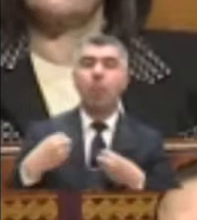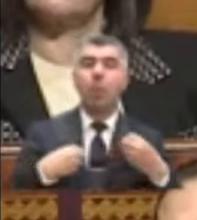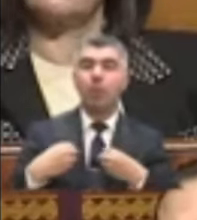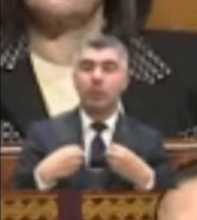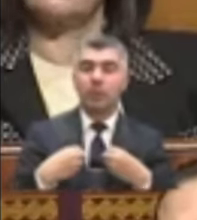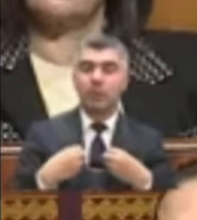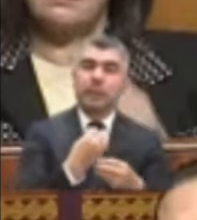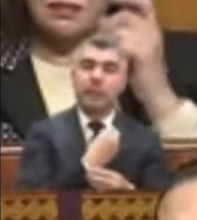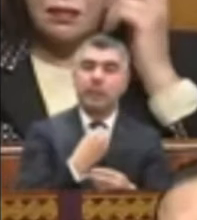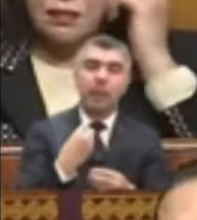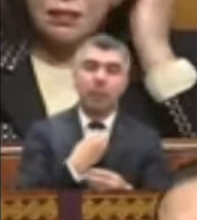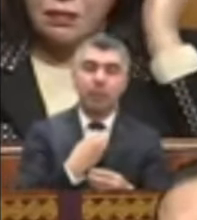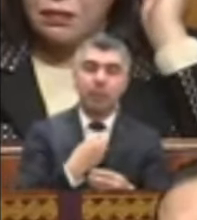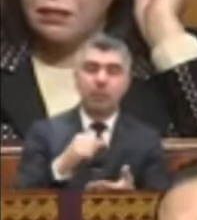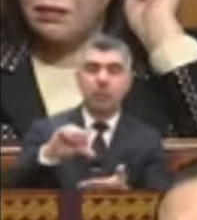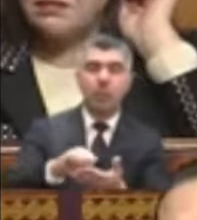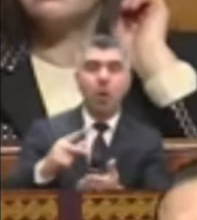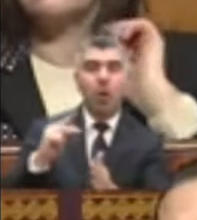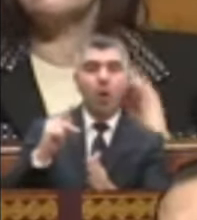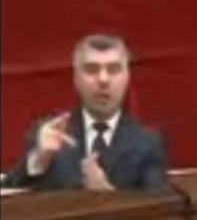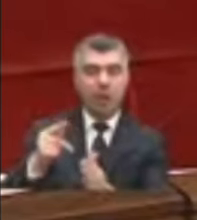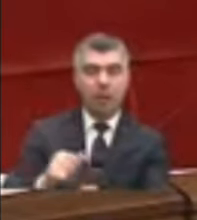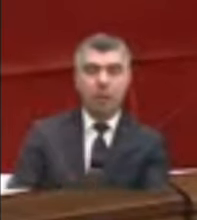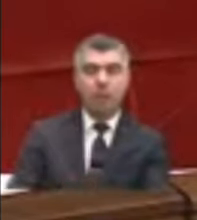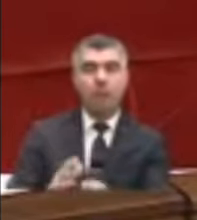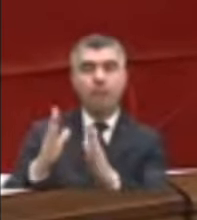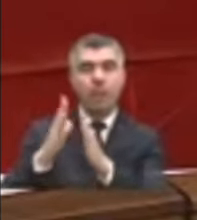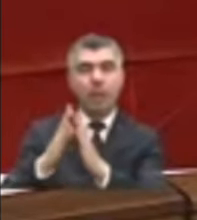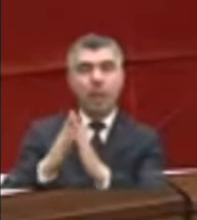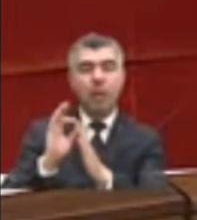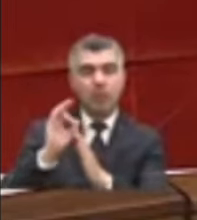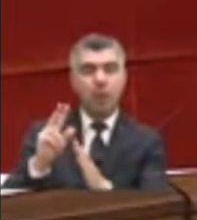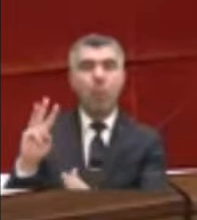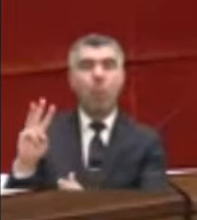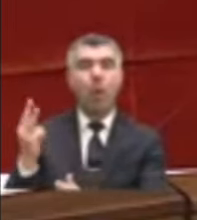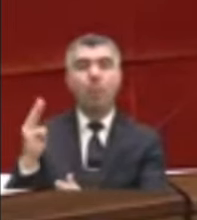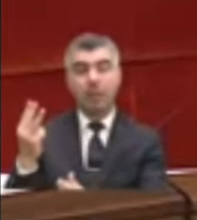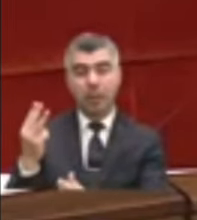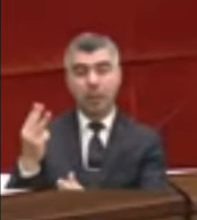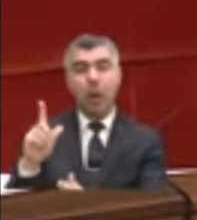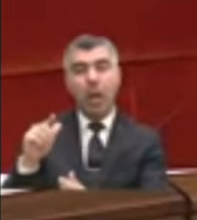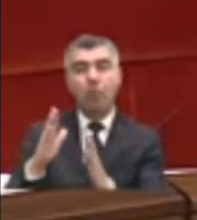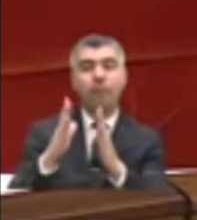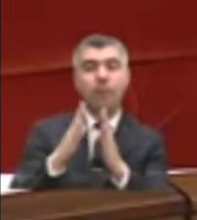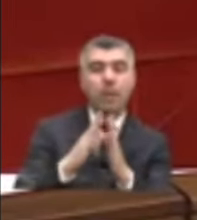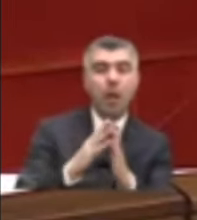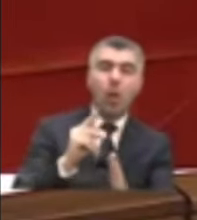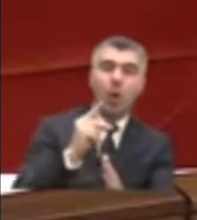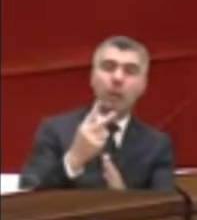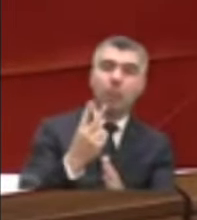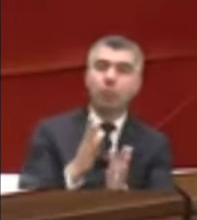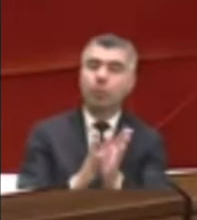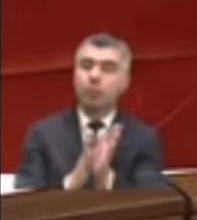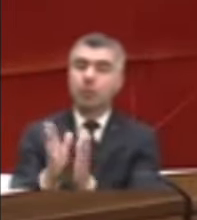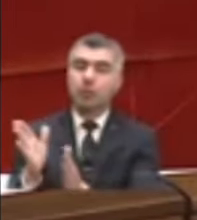المستشفى الإقليمي ديال القنيطرة عنده سكن وظيفي في المحمدية وعنده سكن وظيفي في القنيطرة،